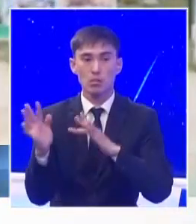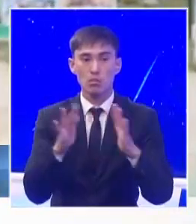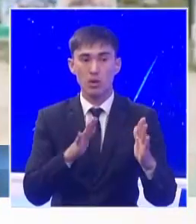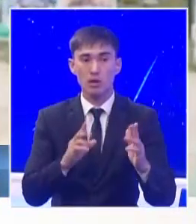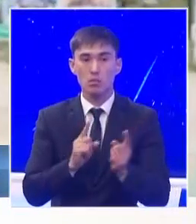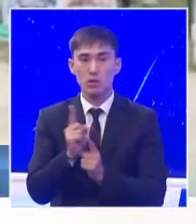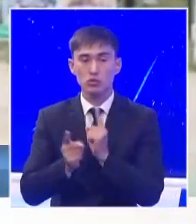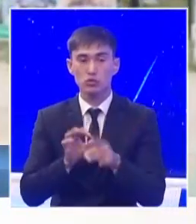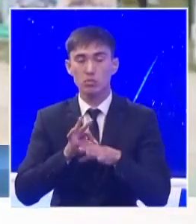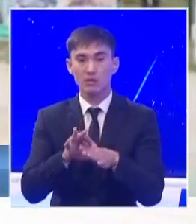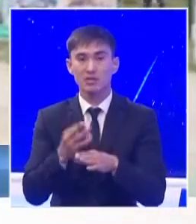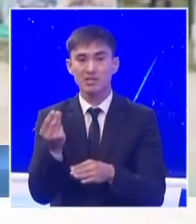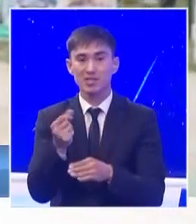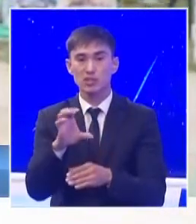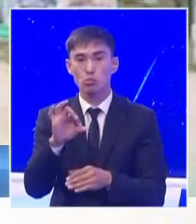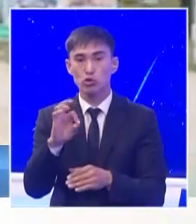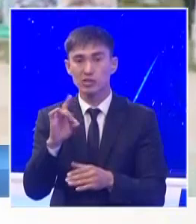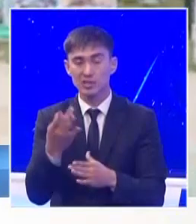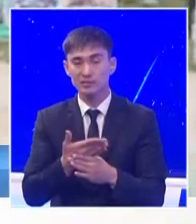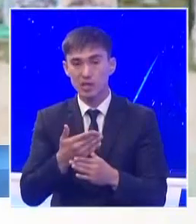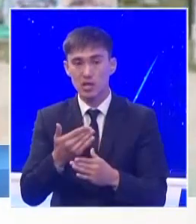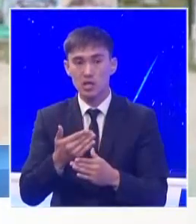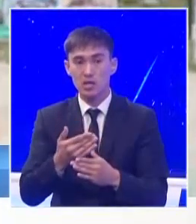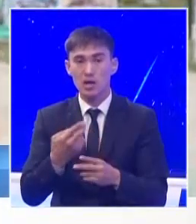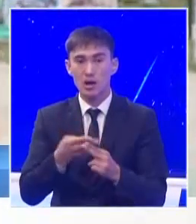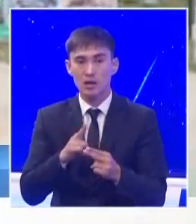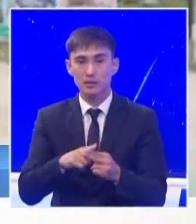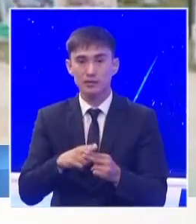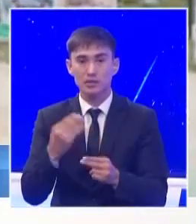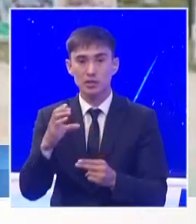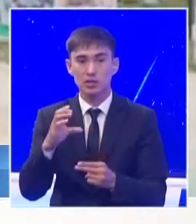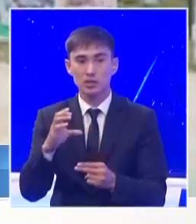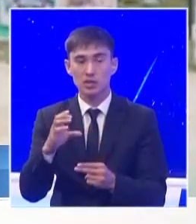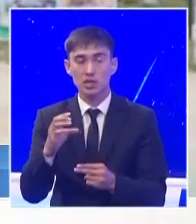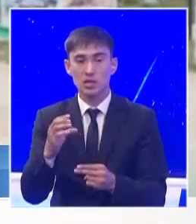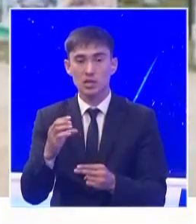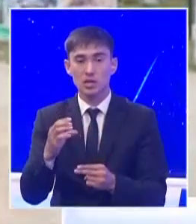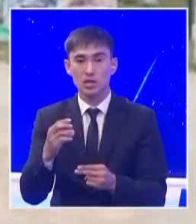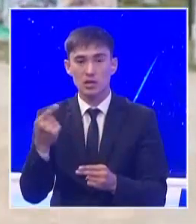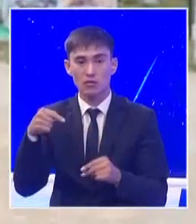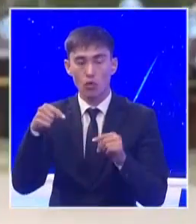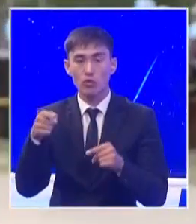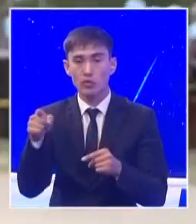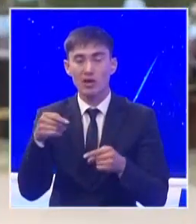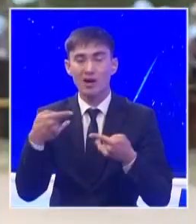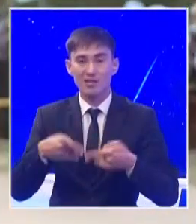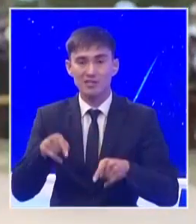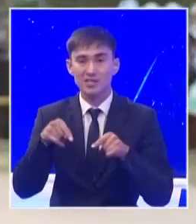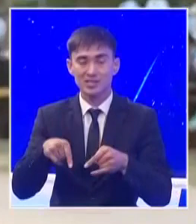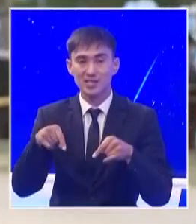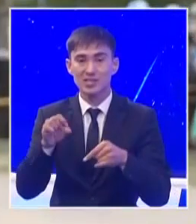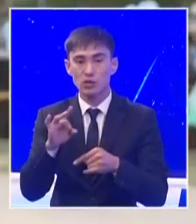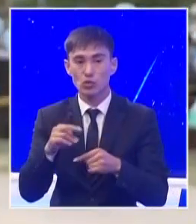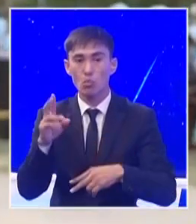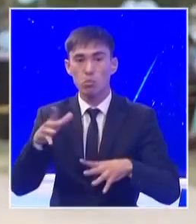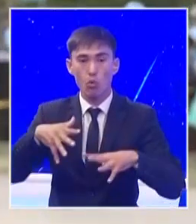была проведена на средства спонсора. Это Сулеймен Айдын Айканович. Дело в том, что корни его отсюда. Общая площадь